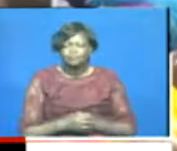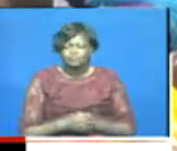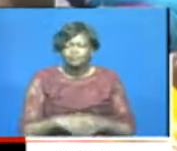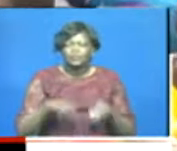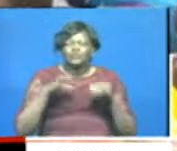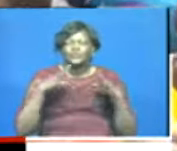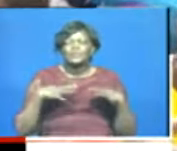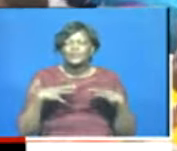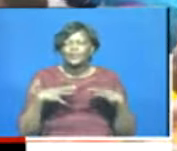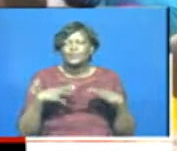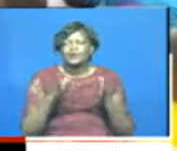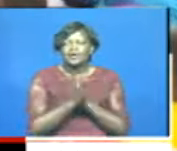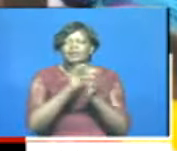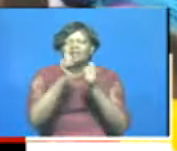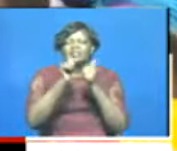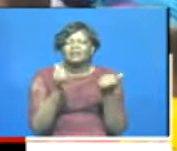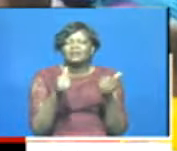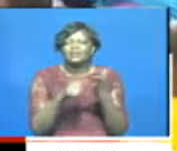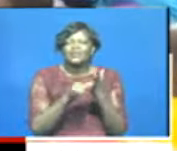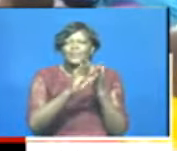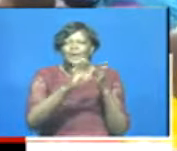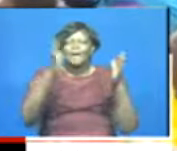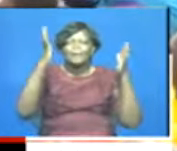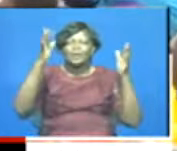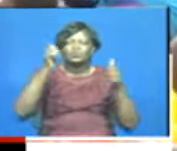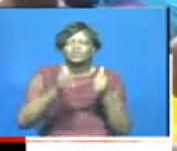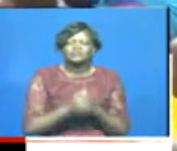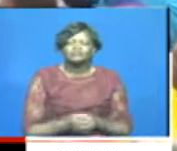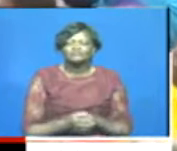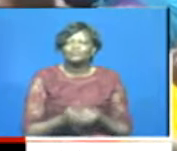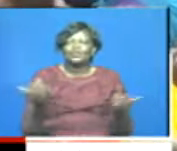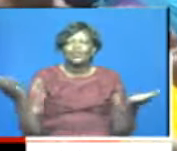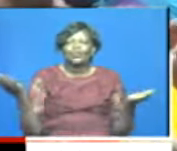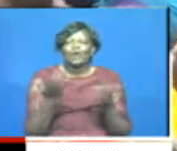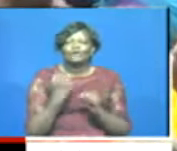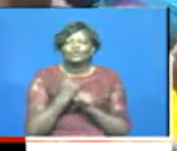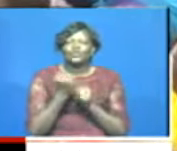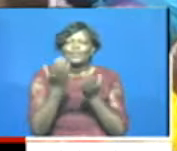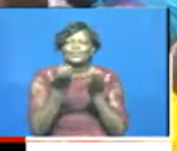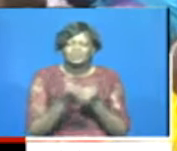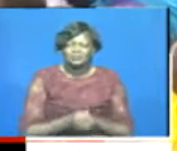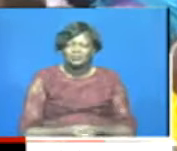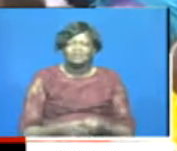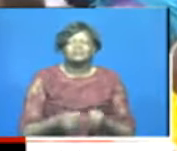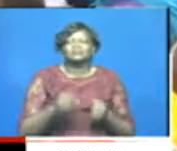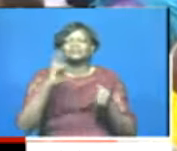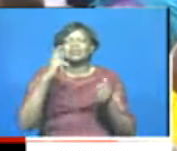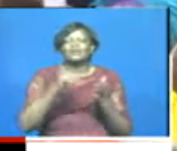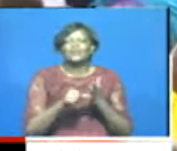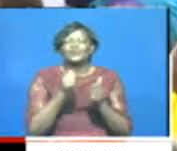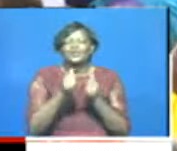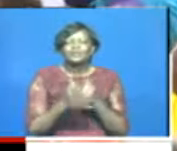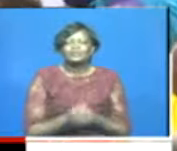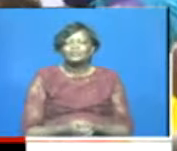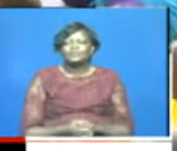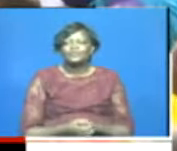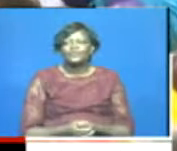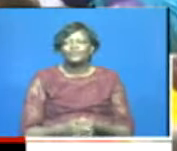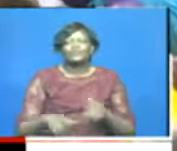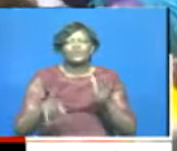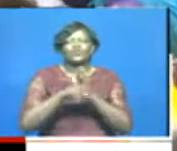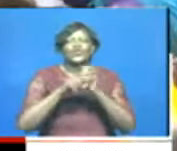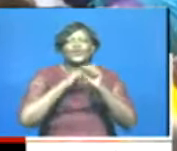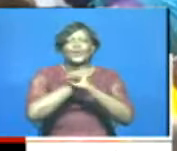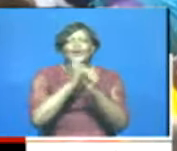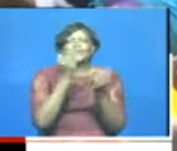wengine, shida yenu kubwa ni mahali ya kufanya biashara. Shida ya pili ni sheria ya kulinda biashara